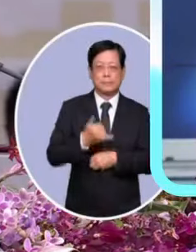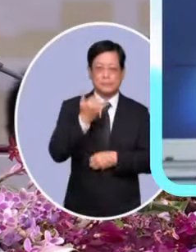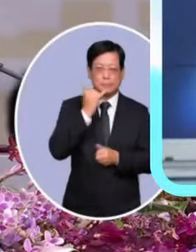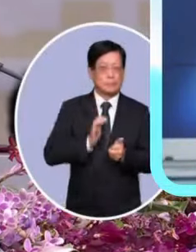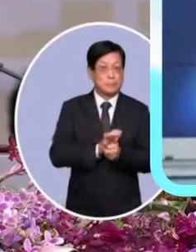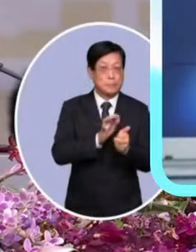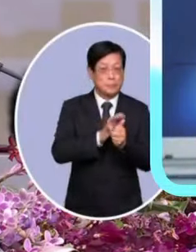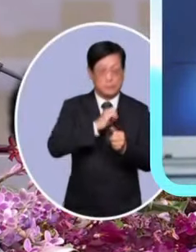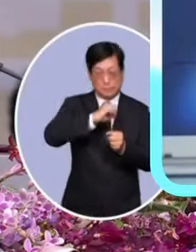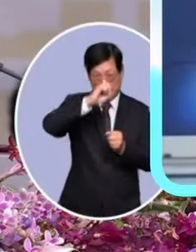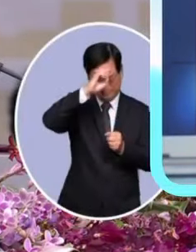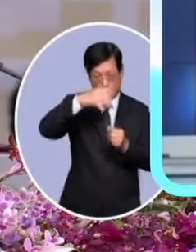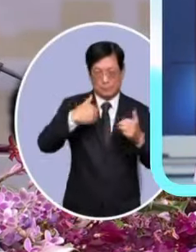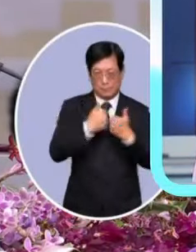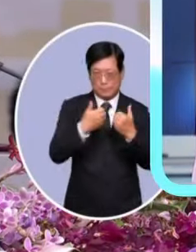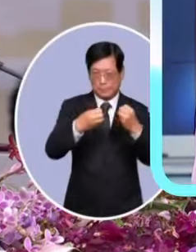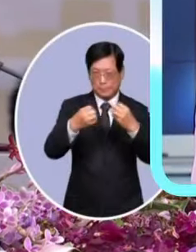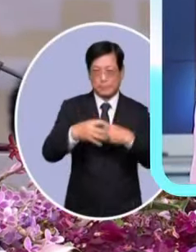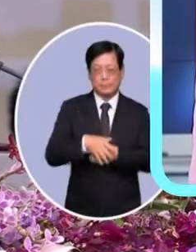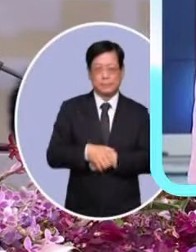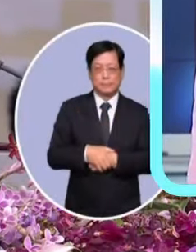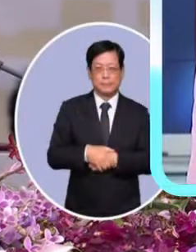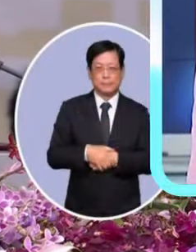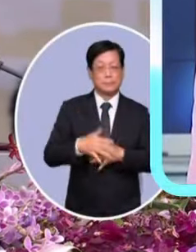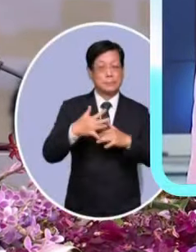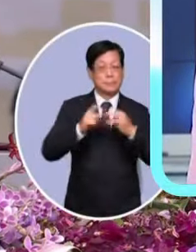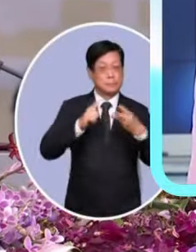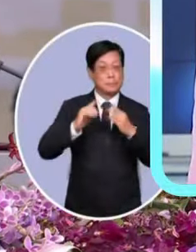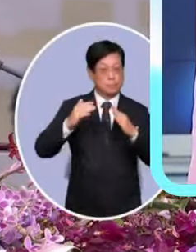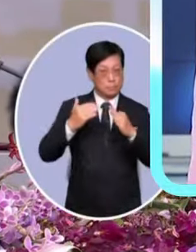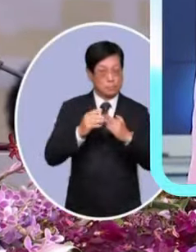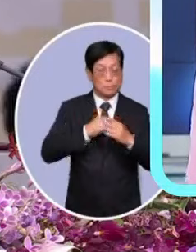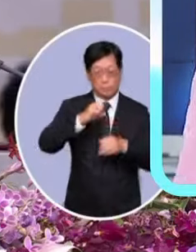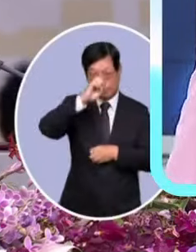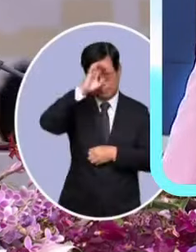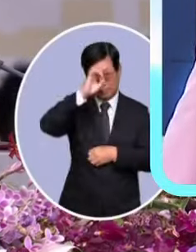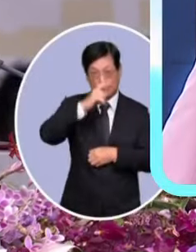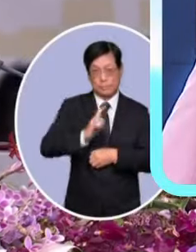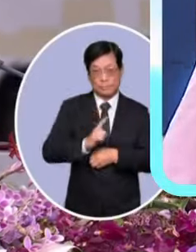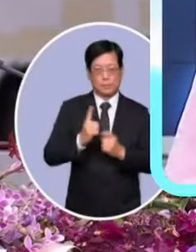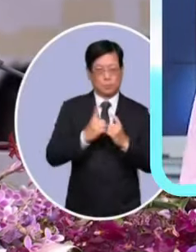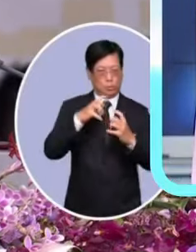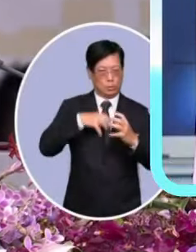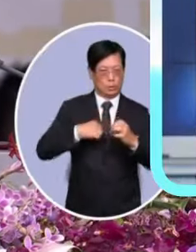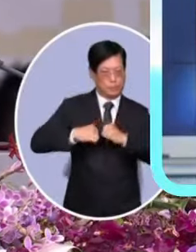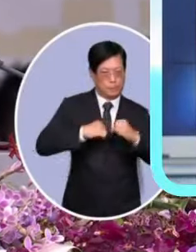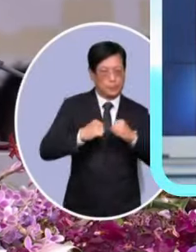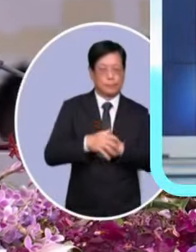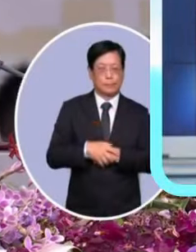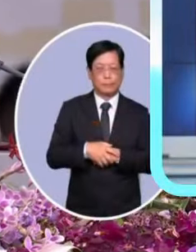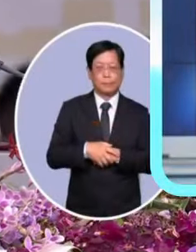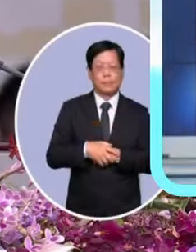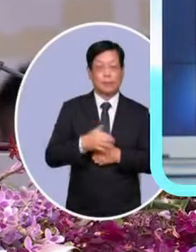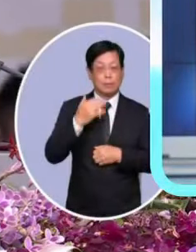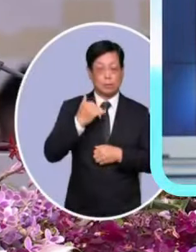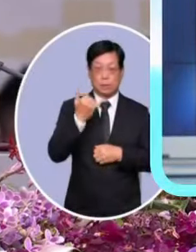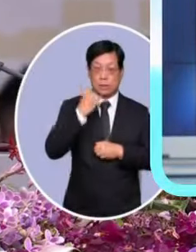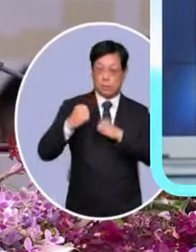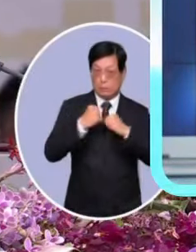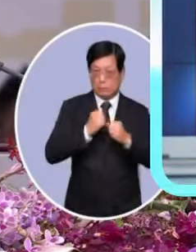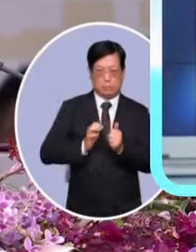东，那你为什么不对傅昆萁的那个东部的起码的一个交通线，你就做个承